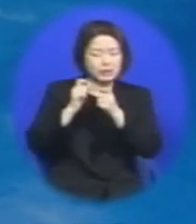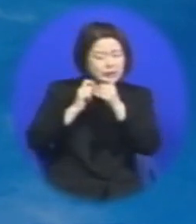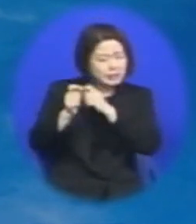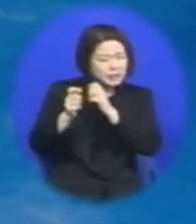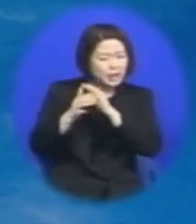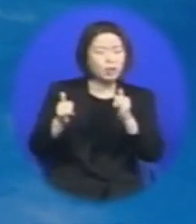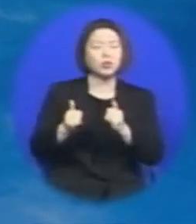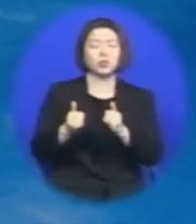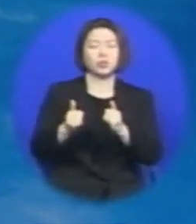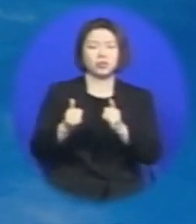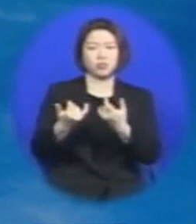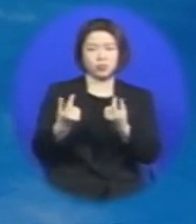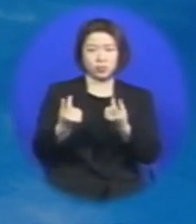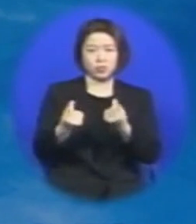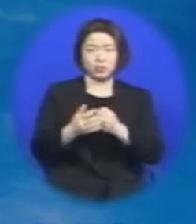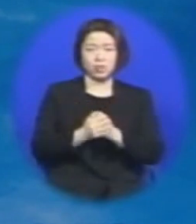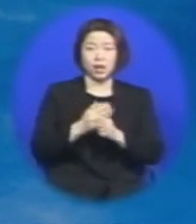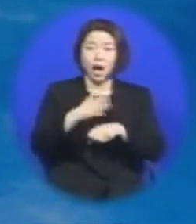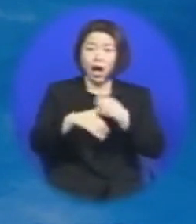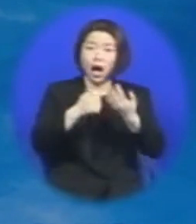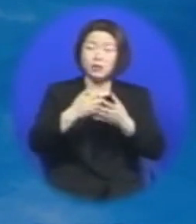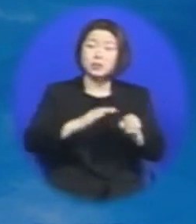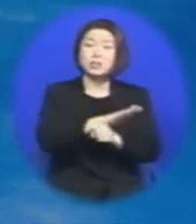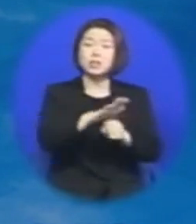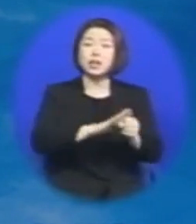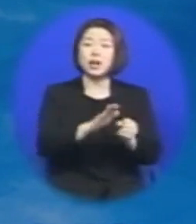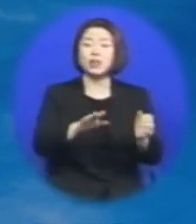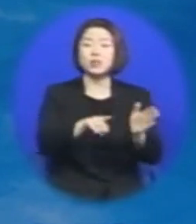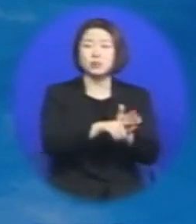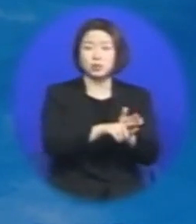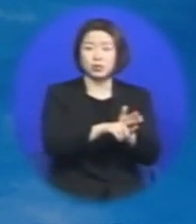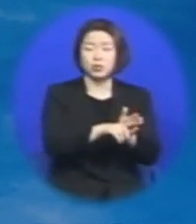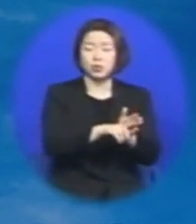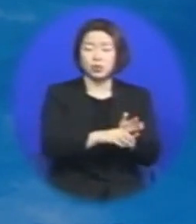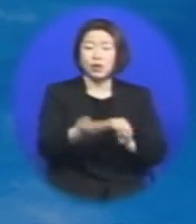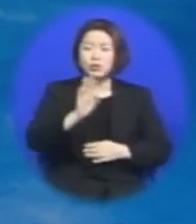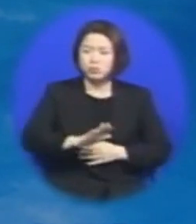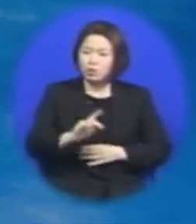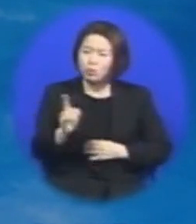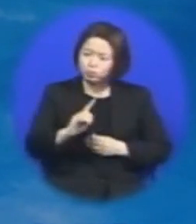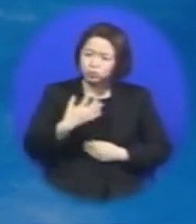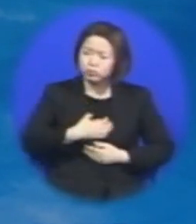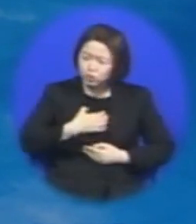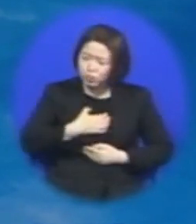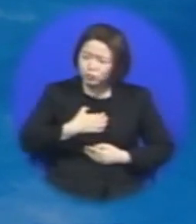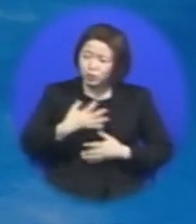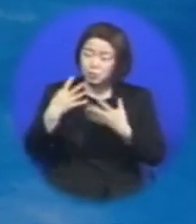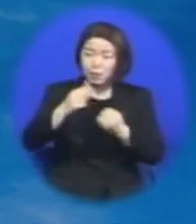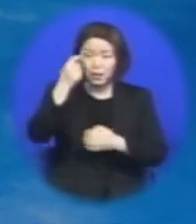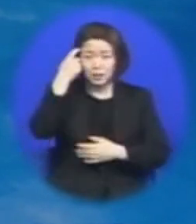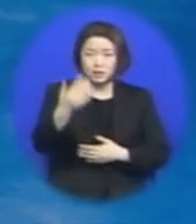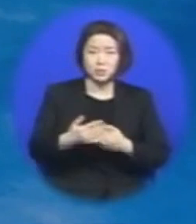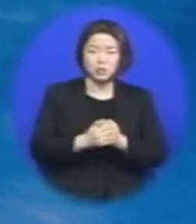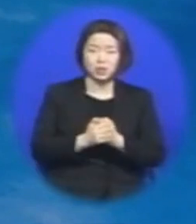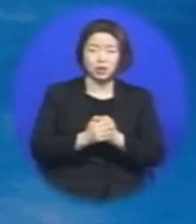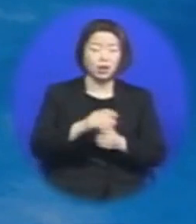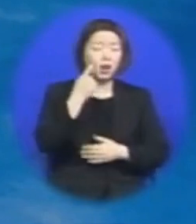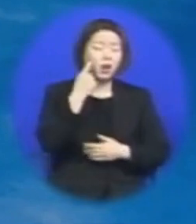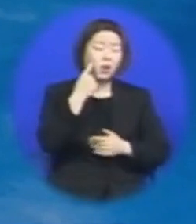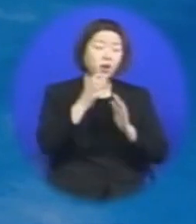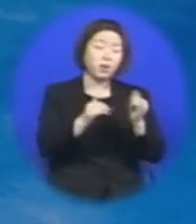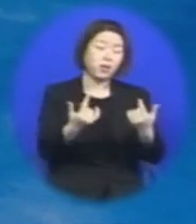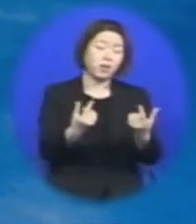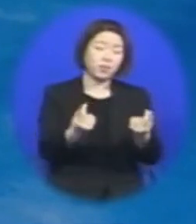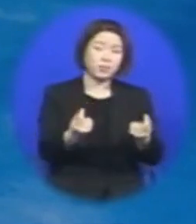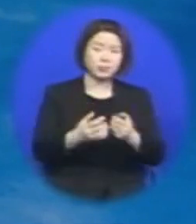진짜 하나님의 사랑을 믿는데요 그런데 무슨 염려 걱정은 그렇게 많아요 거짓말